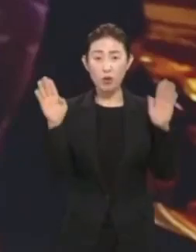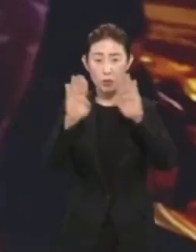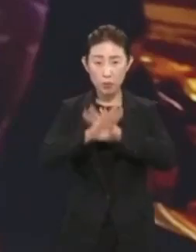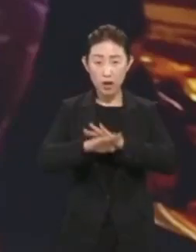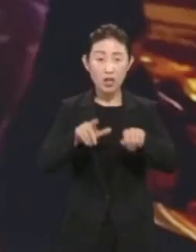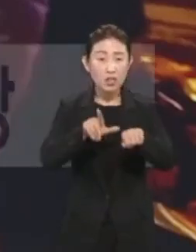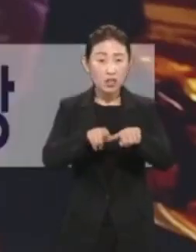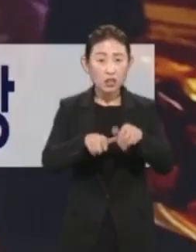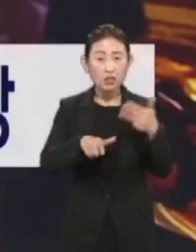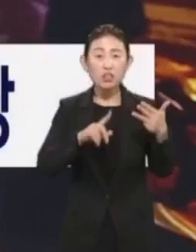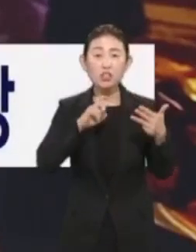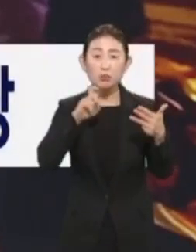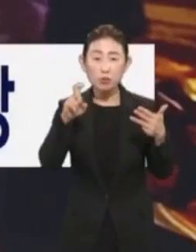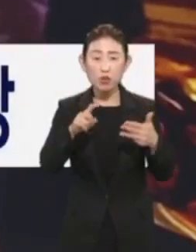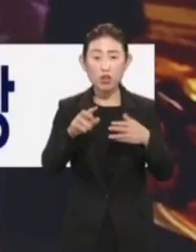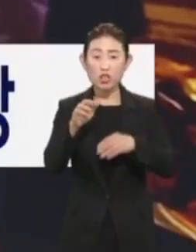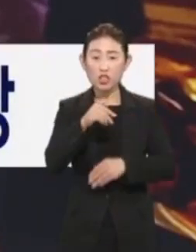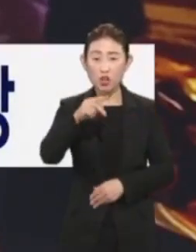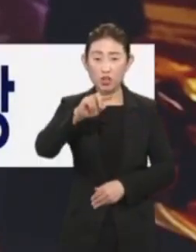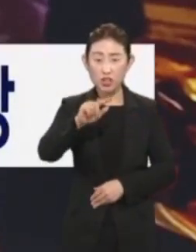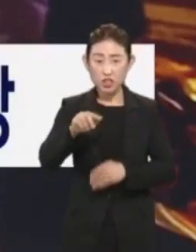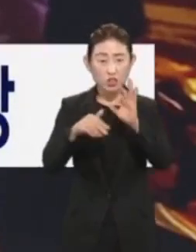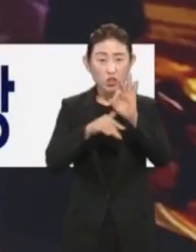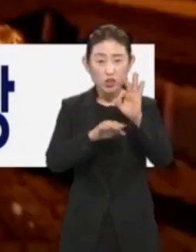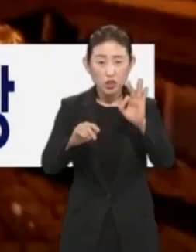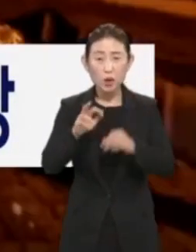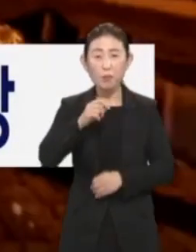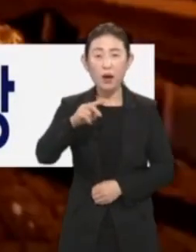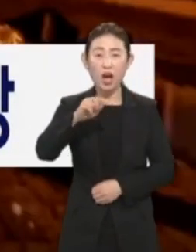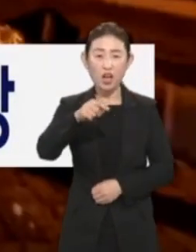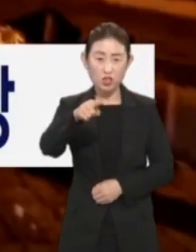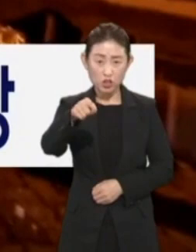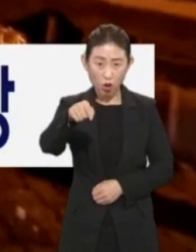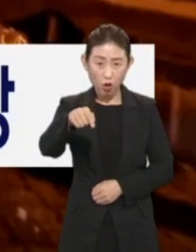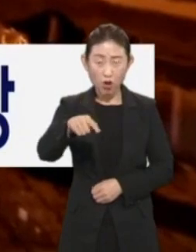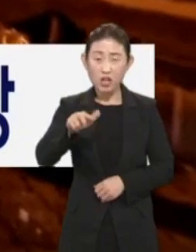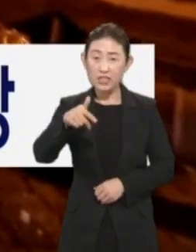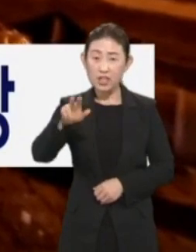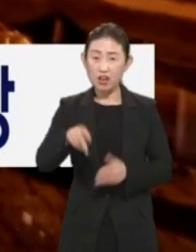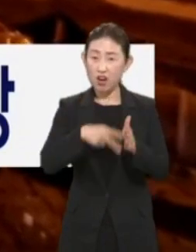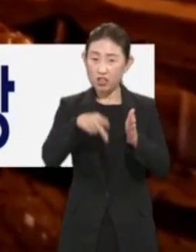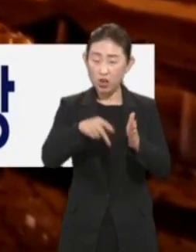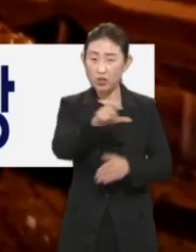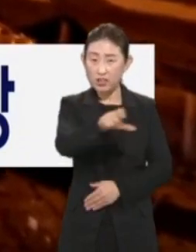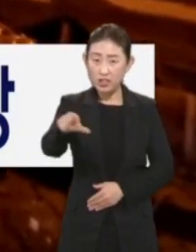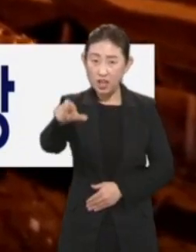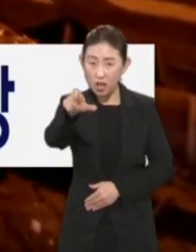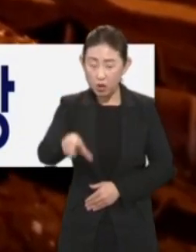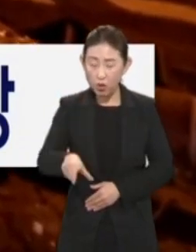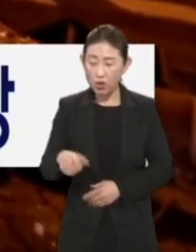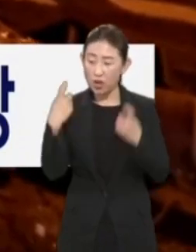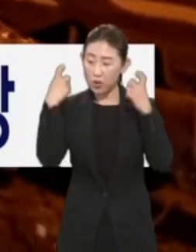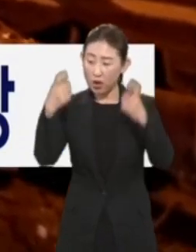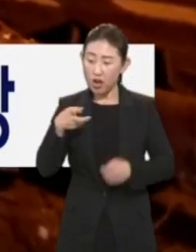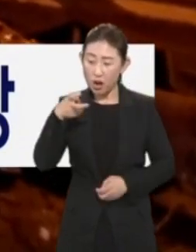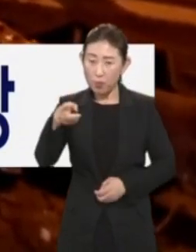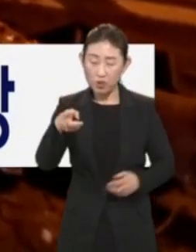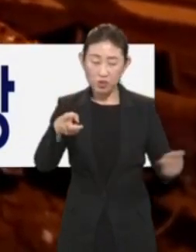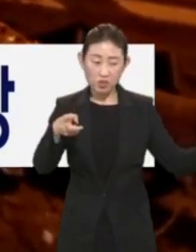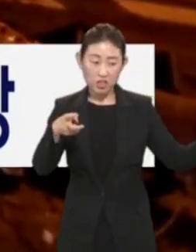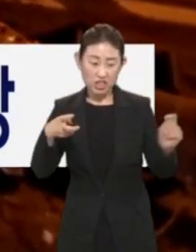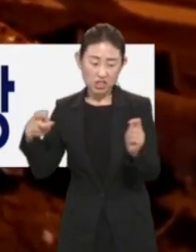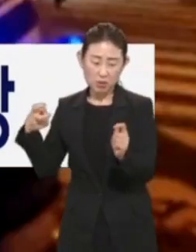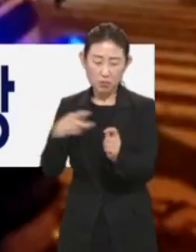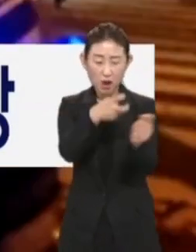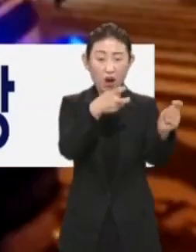어제 저녁 8시 11분쯤 서천군 나사면에 장항역 사거리 교차로에서 관광버스가 택시를 들이받는 사고가났습니다